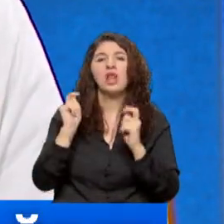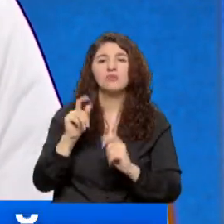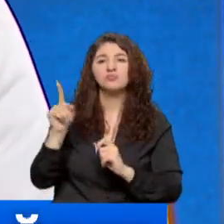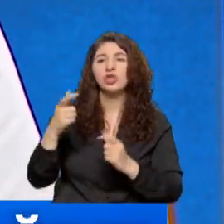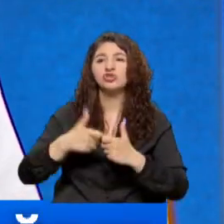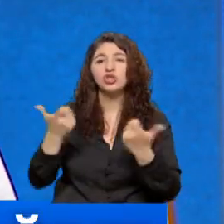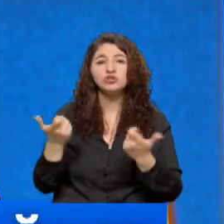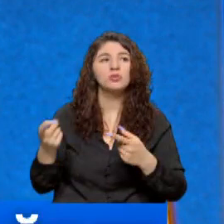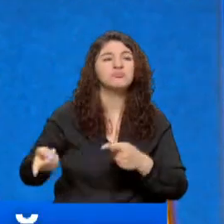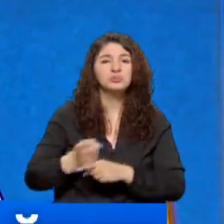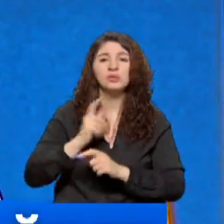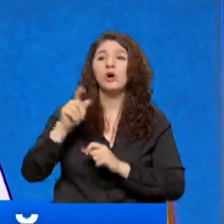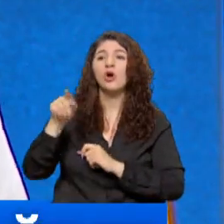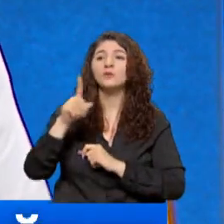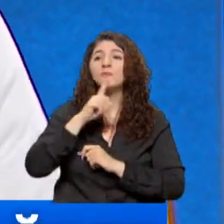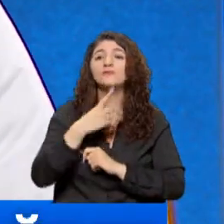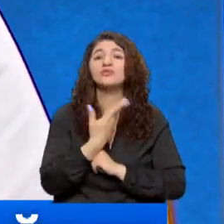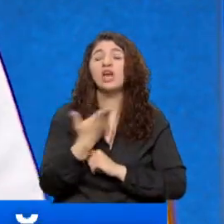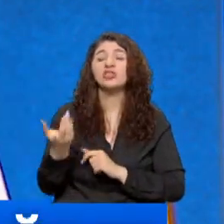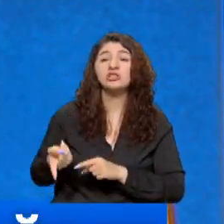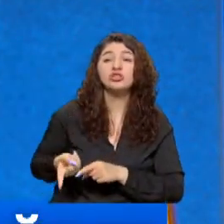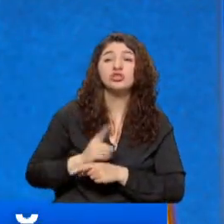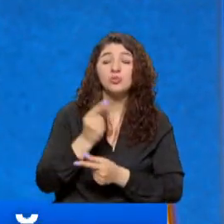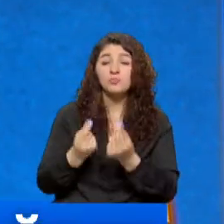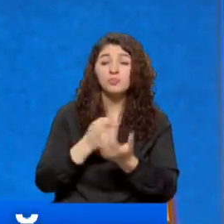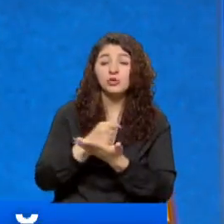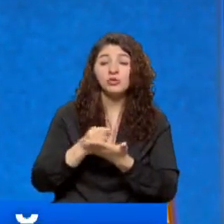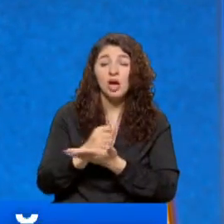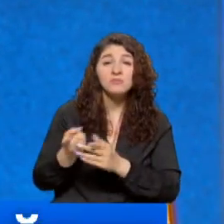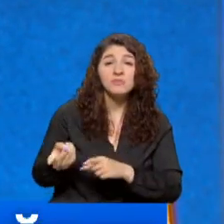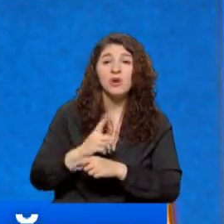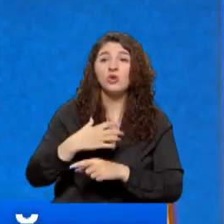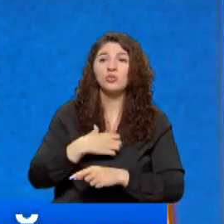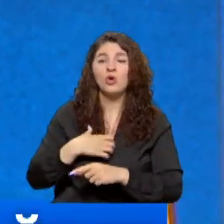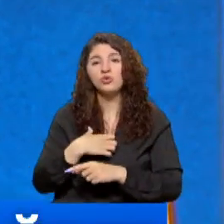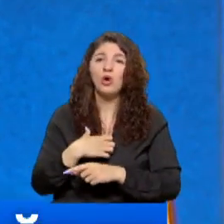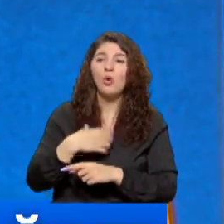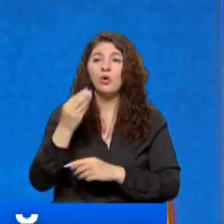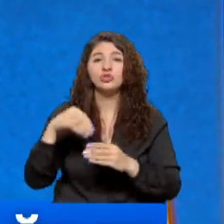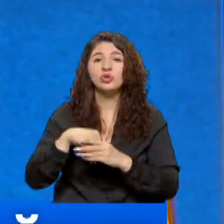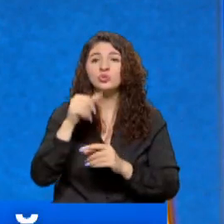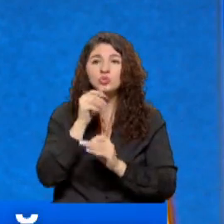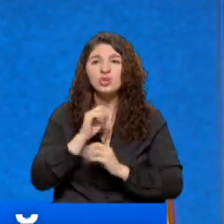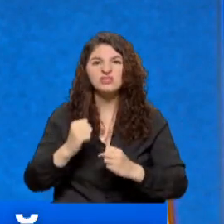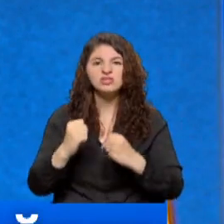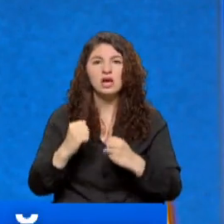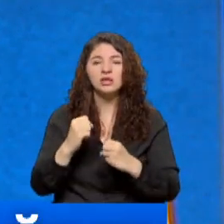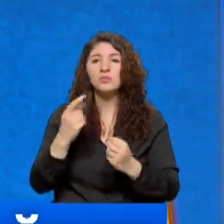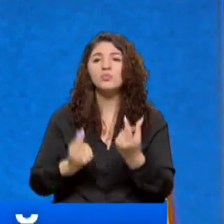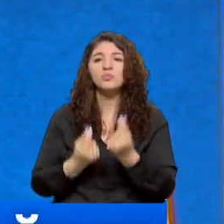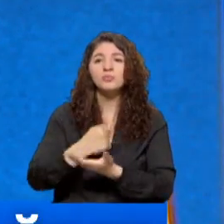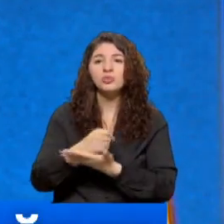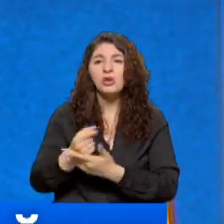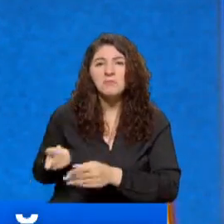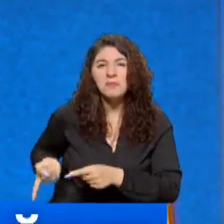yapmış geliştirmeler yapmış ve orada yüzlerce çeşit buğday çeşidi özellikle Konya olduğu için kuraklığa dayanıklı buğday